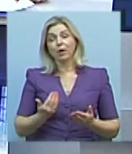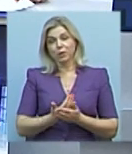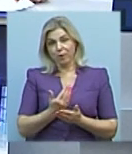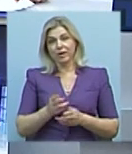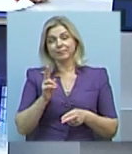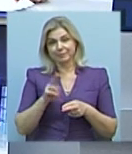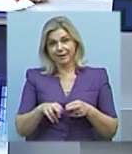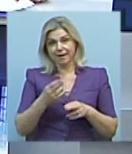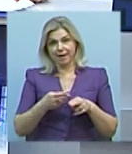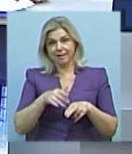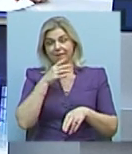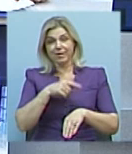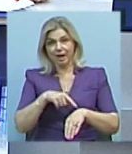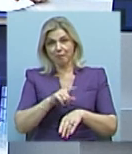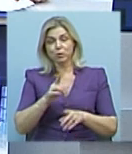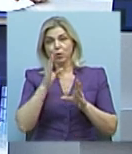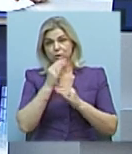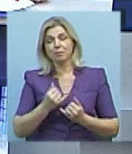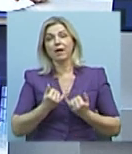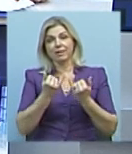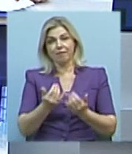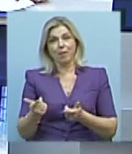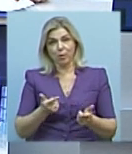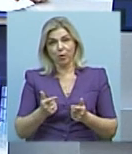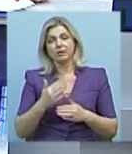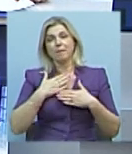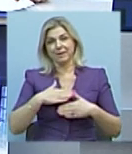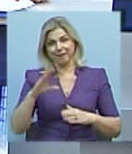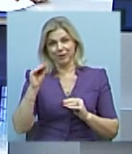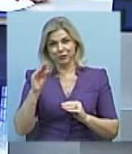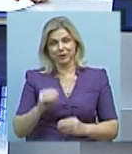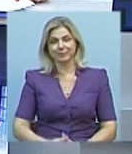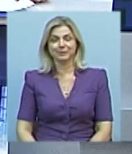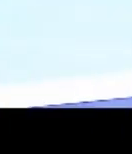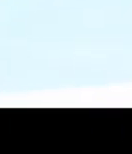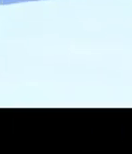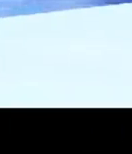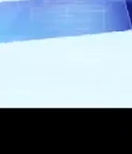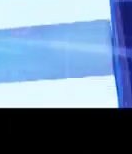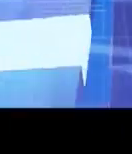всі новини на цей час, що ми встигли підготувати для вас. Гарного вам вечора і нехай щастить!